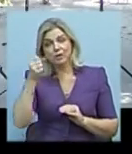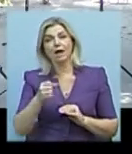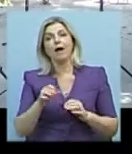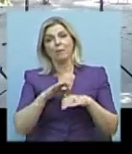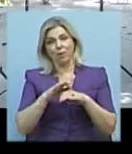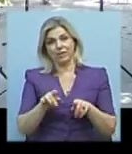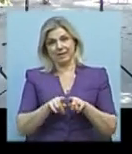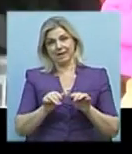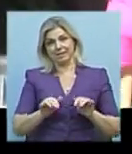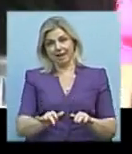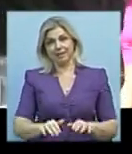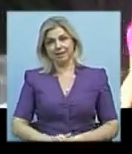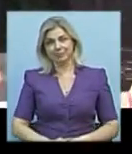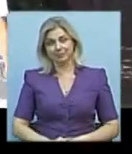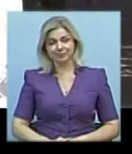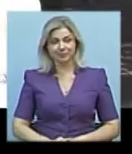такий захід.